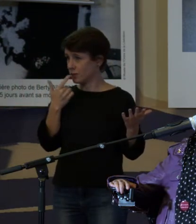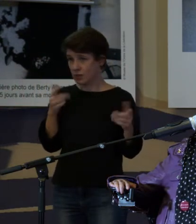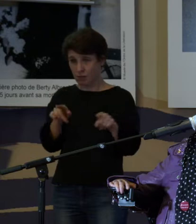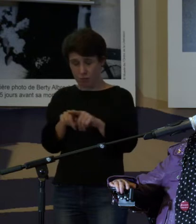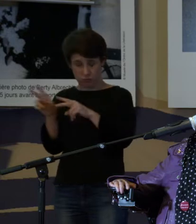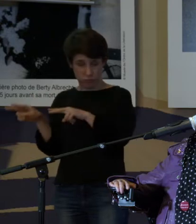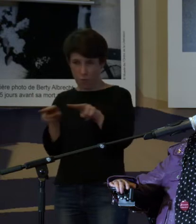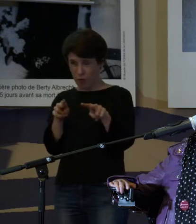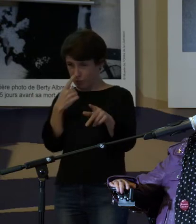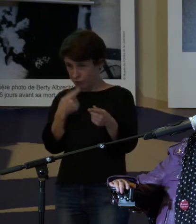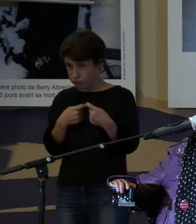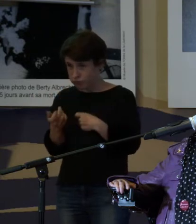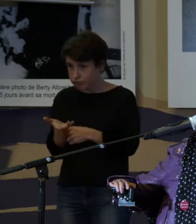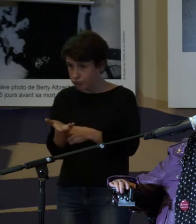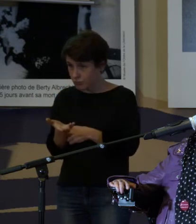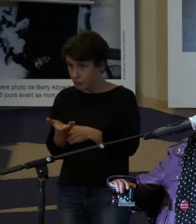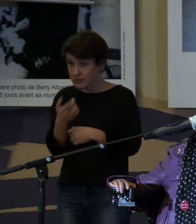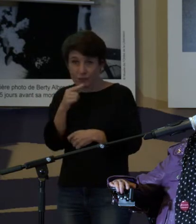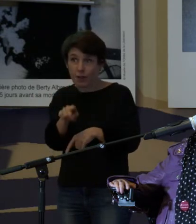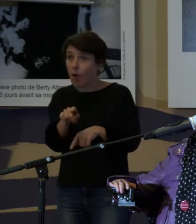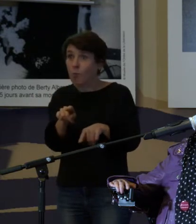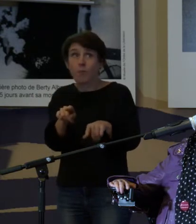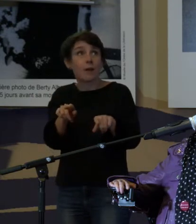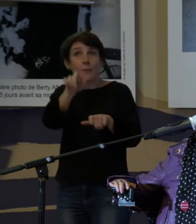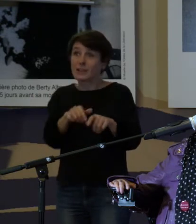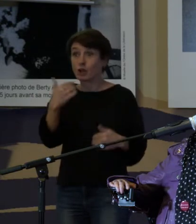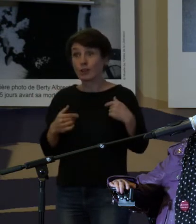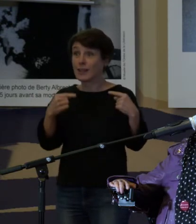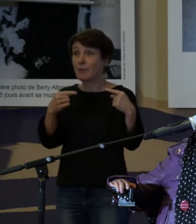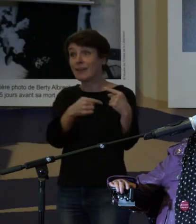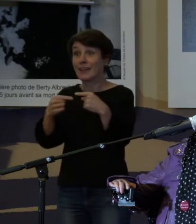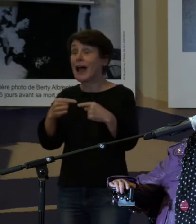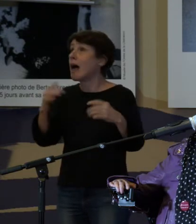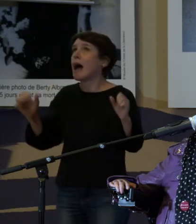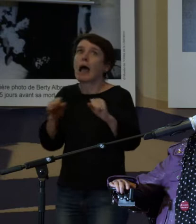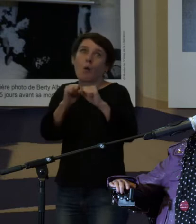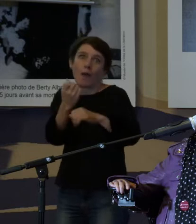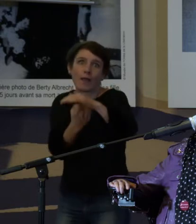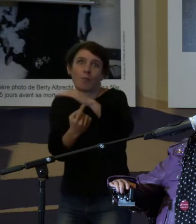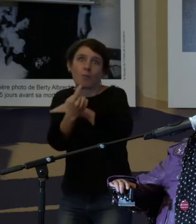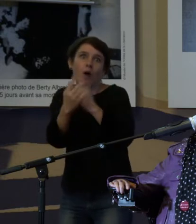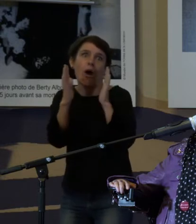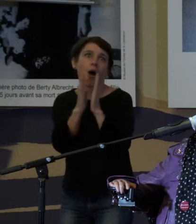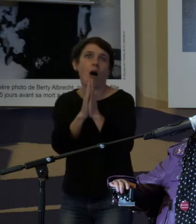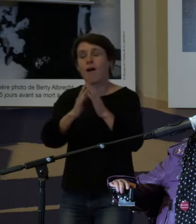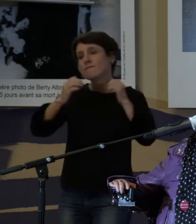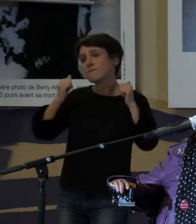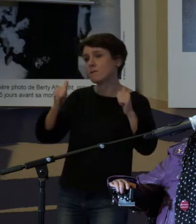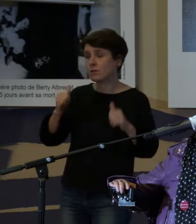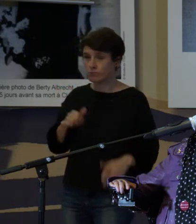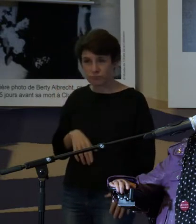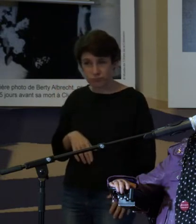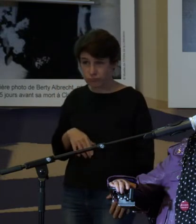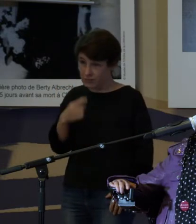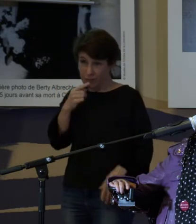un être particulièrement extraordinaire, en fait, avec tout le sens à sonialisme